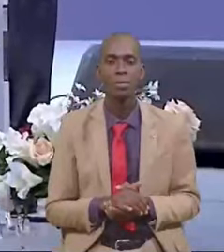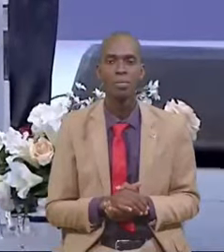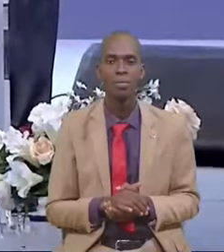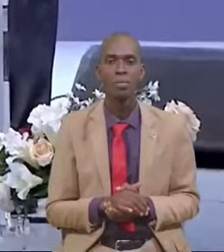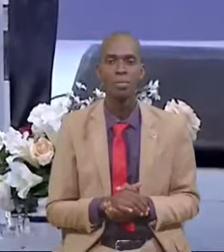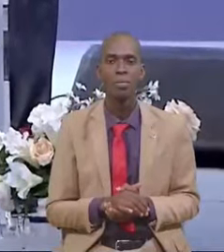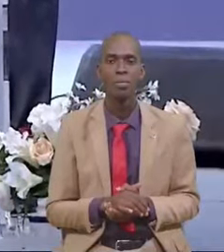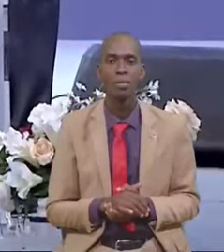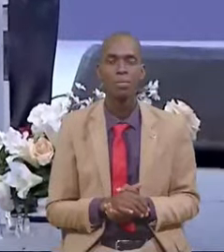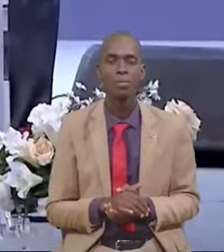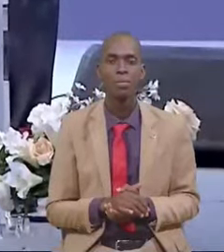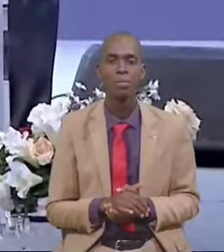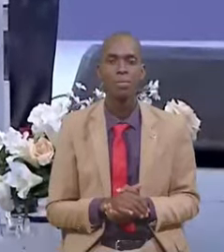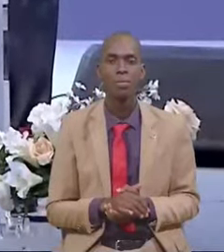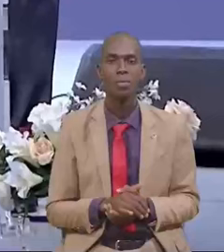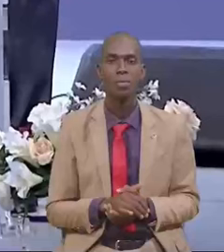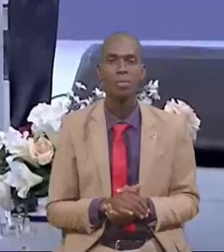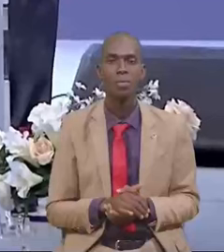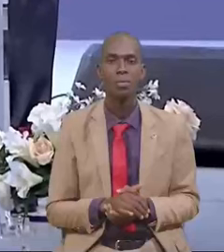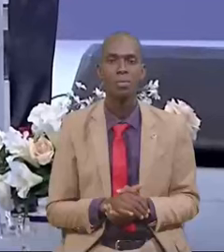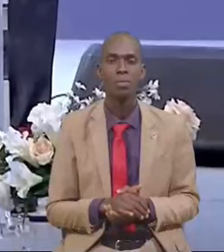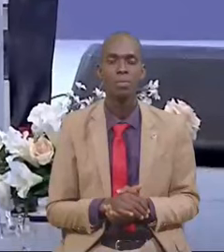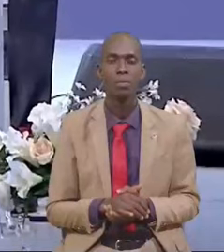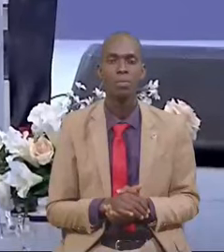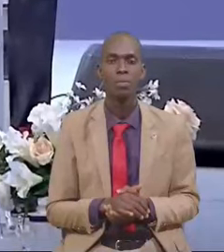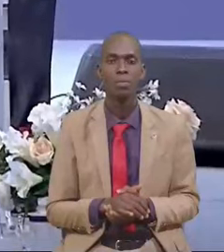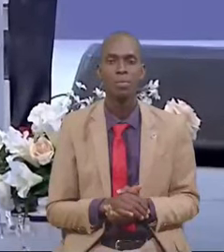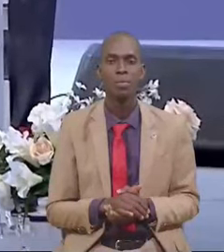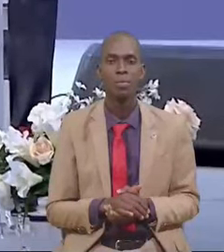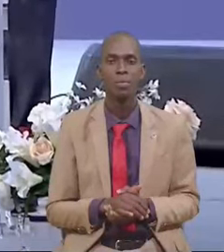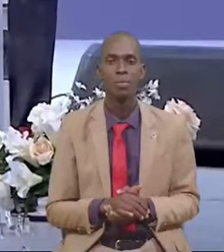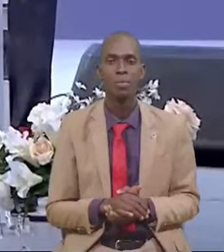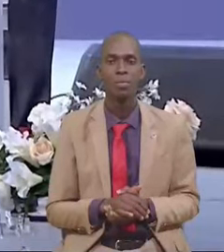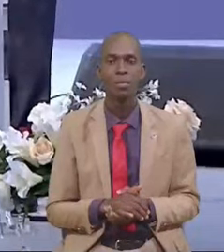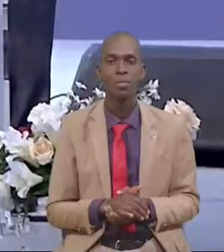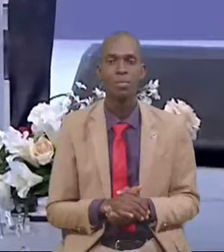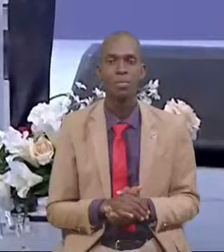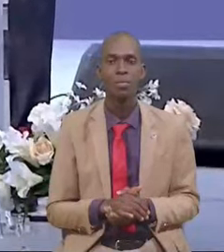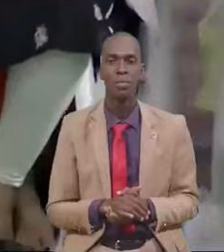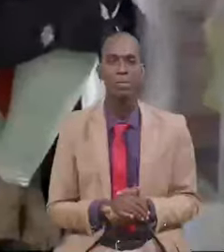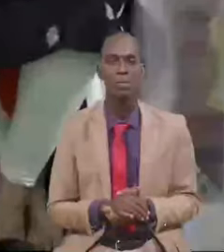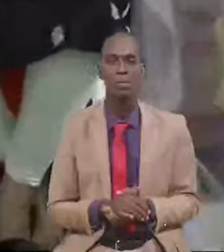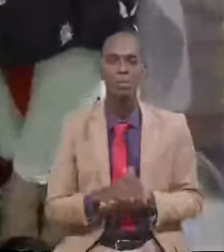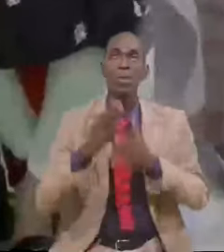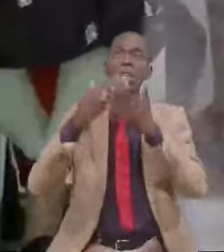consumées et se dissoudront. Le ciel et la terre passeront.